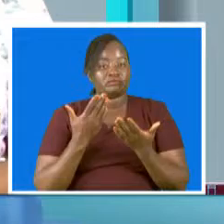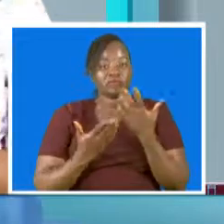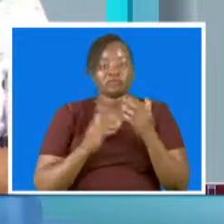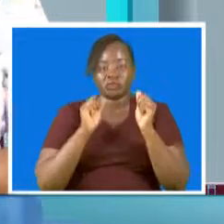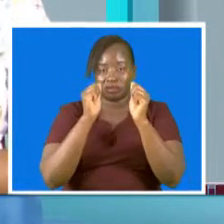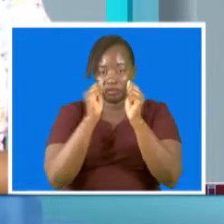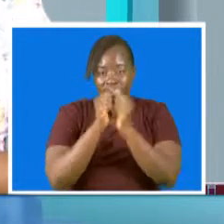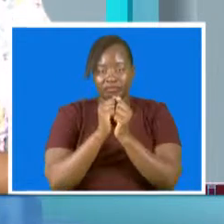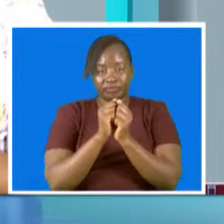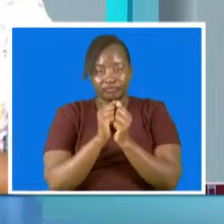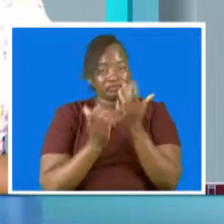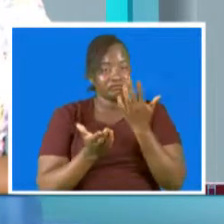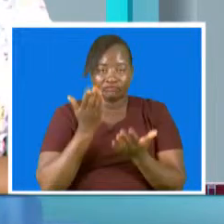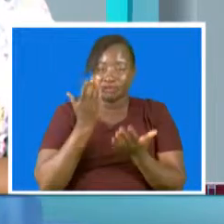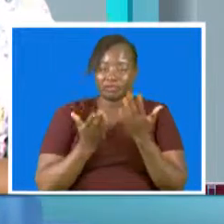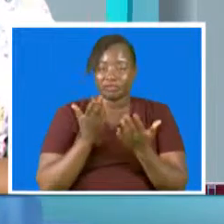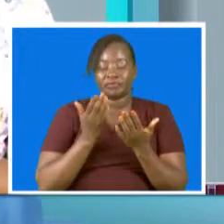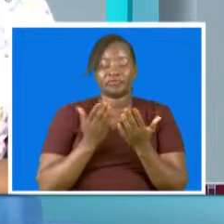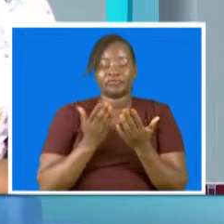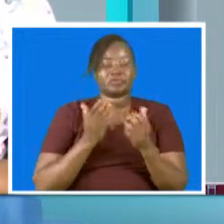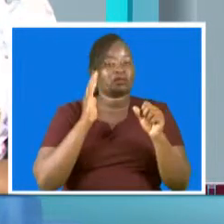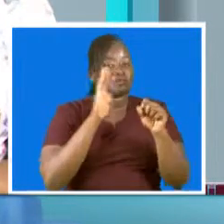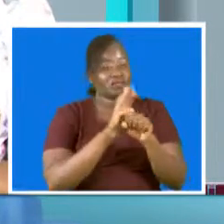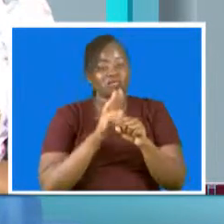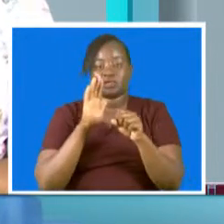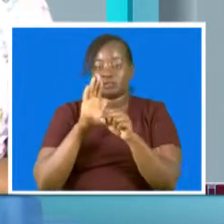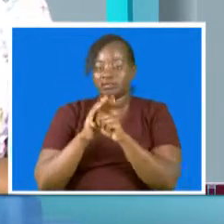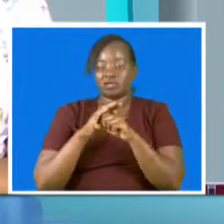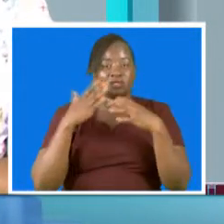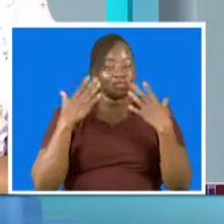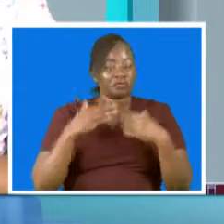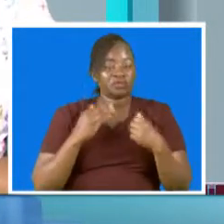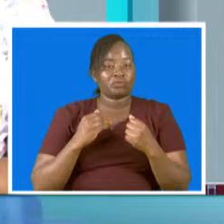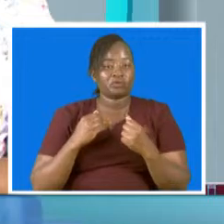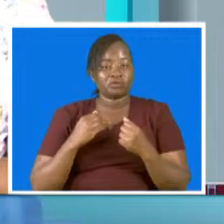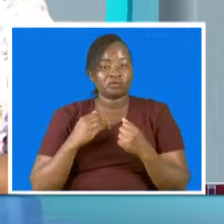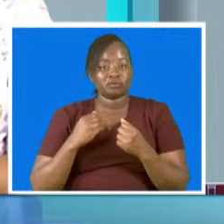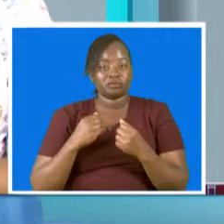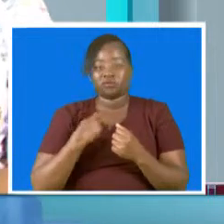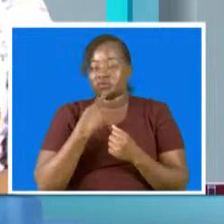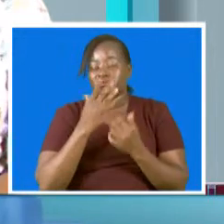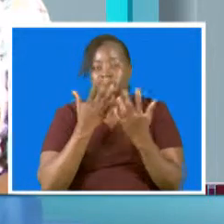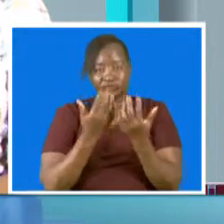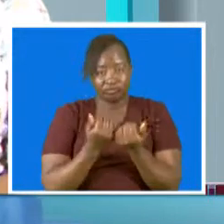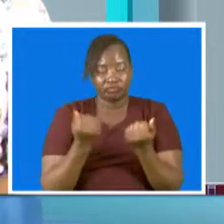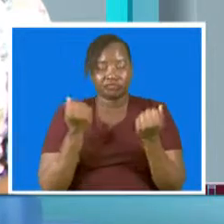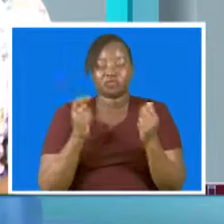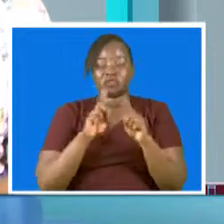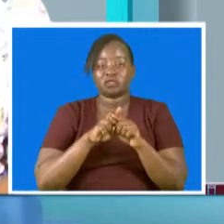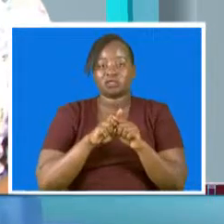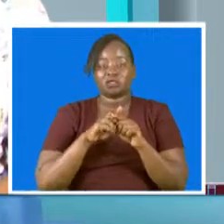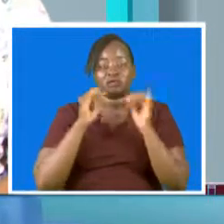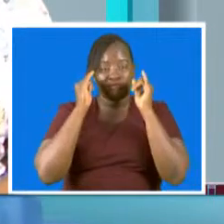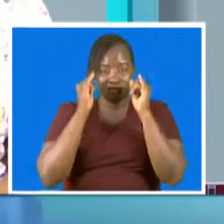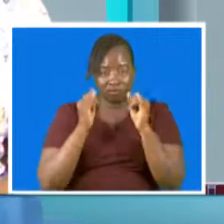andu ikumi ni estimation ayo ni ari watakoragwo ma ini makiyumirie ni na toshia na tuginyagia andu agima